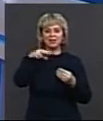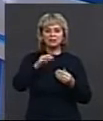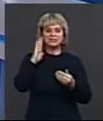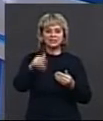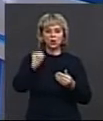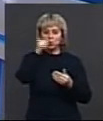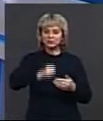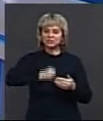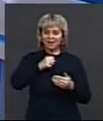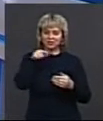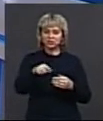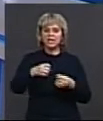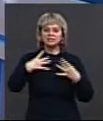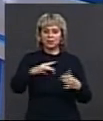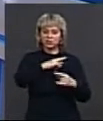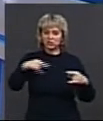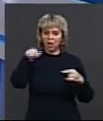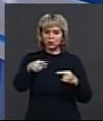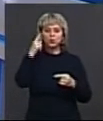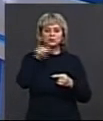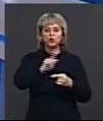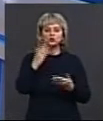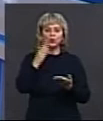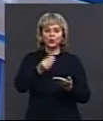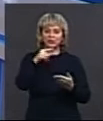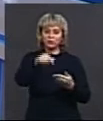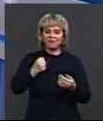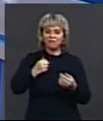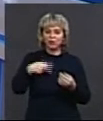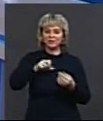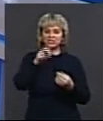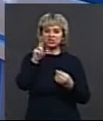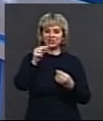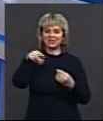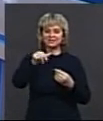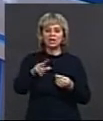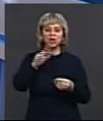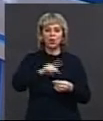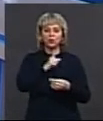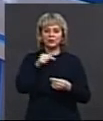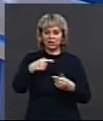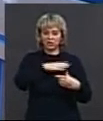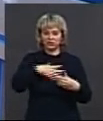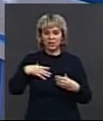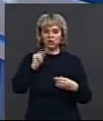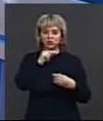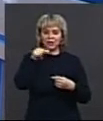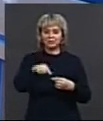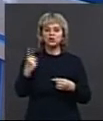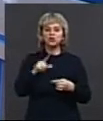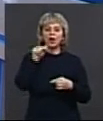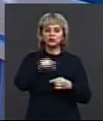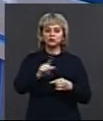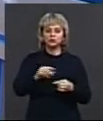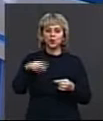становятся на год старше. За праздничным столом мы узнали, что ели воины Чингисхана и как укрепляли кольчугу чаем. И еще о том,